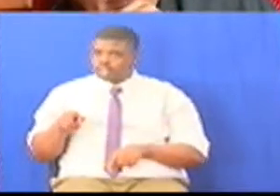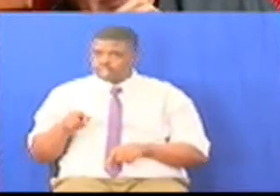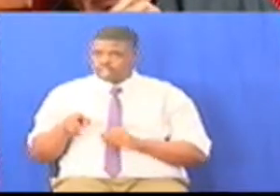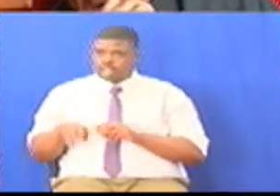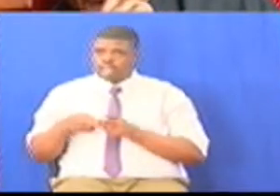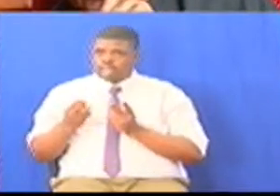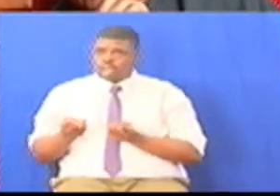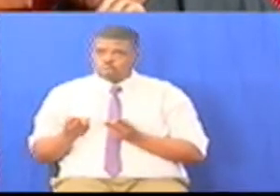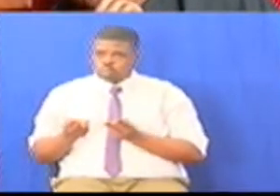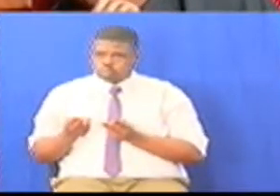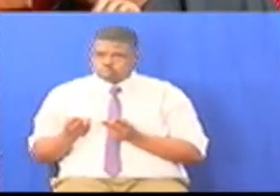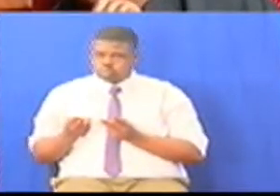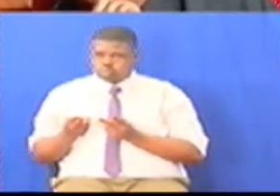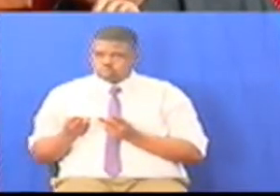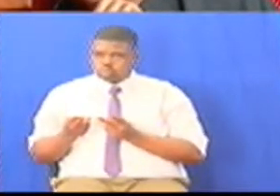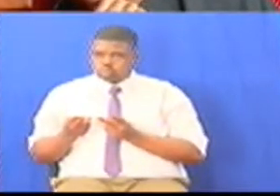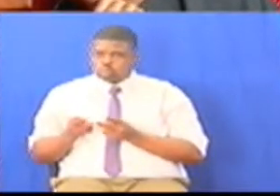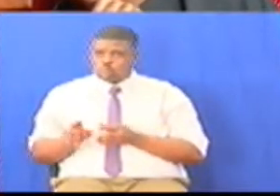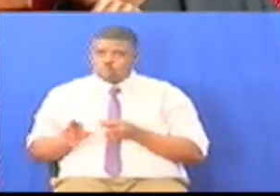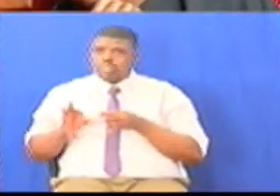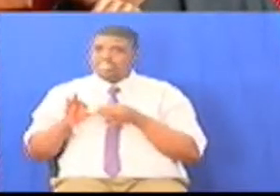au